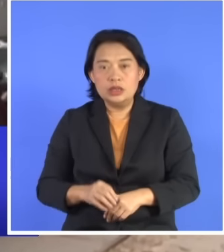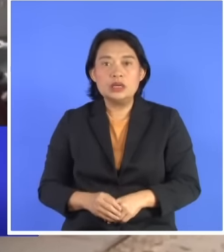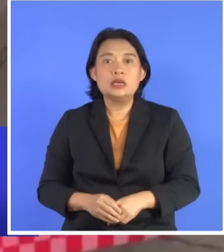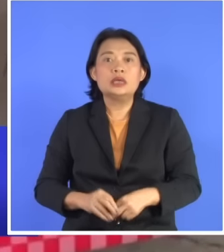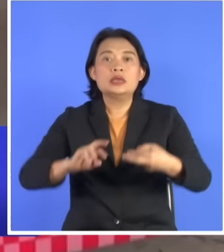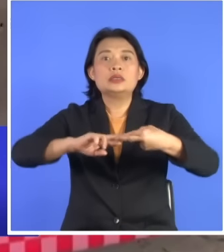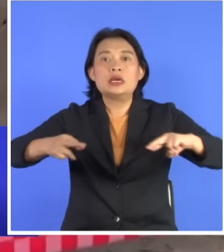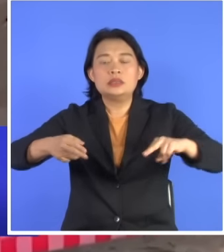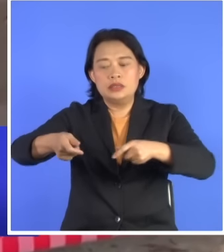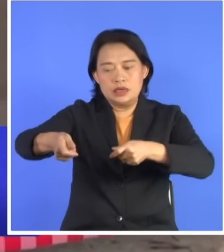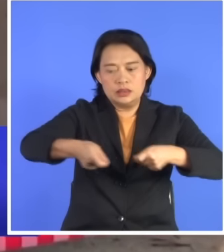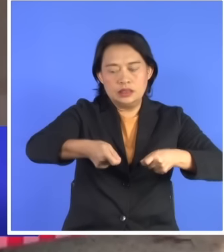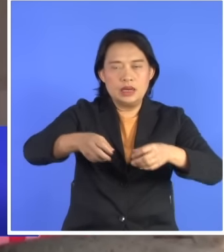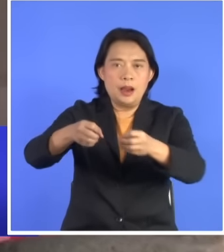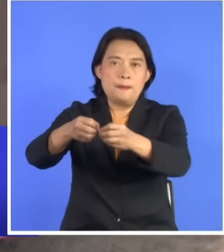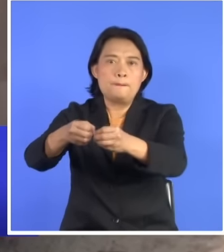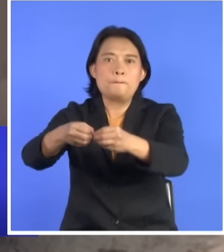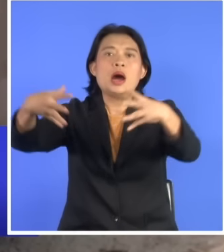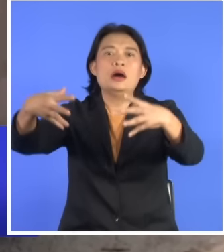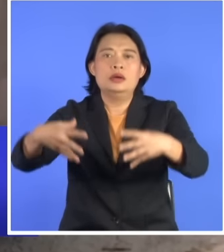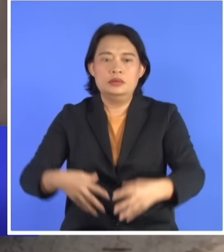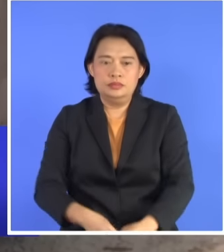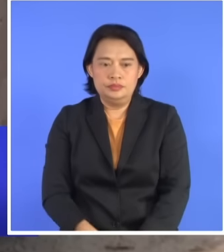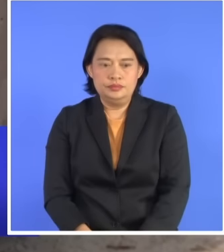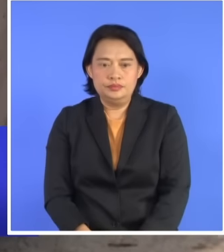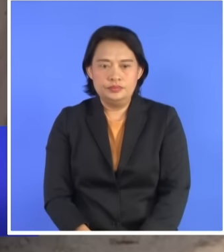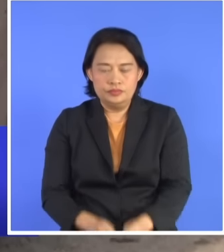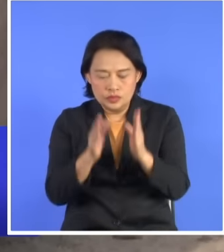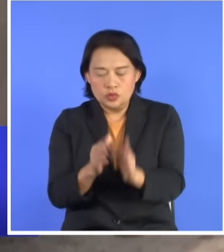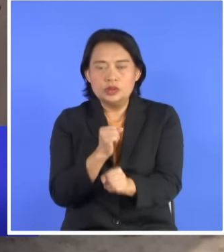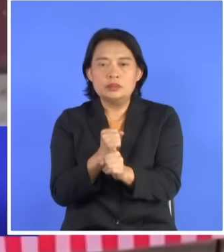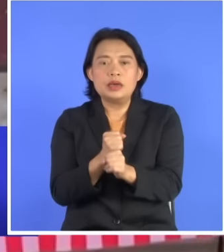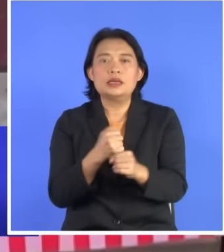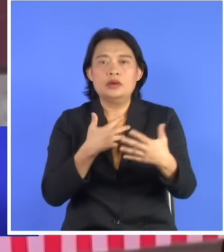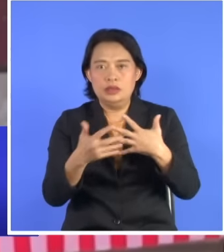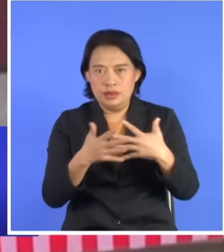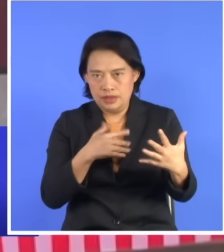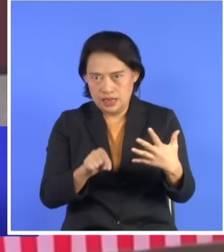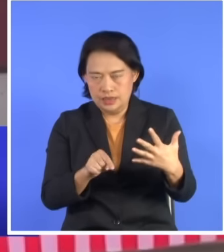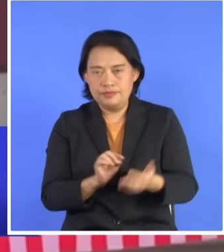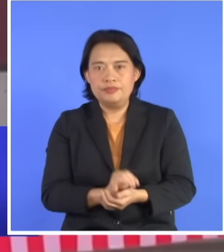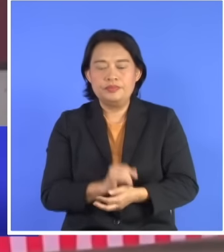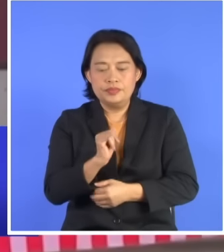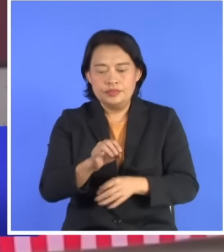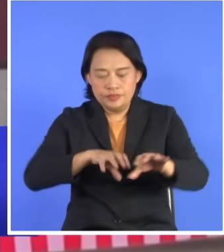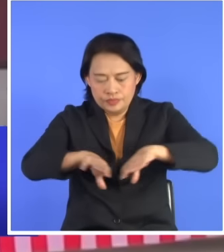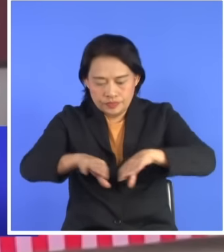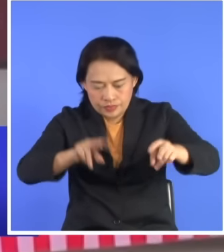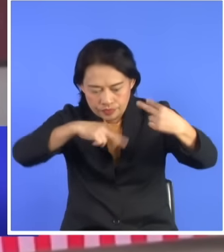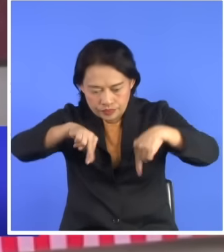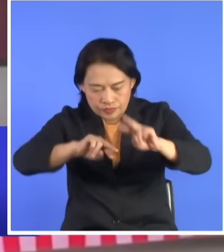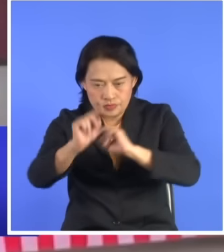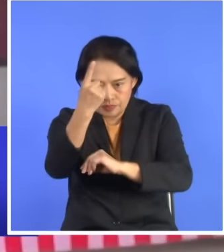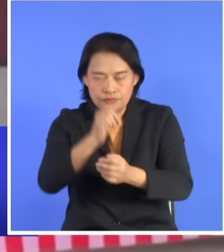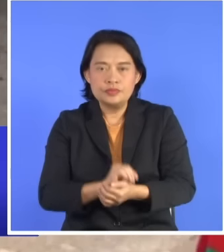มาซึ่งขณะดึงก็เกิดระเบิดขึ้นทันทีโดยเจ้าหน้าที่ก็ปลอดภัยทุกนายนะครับก่อนที่จะเข้าเคลียร์พื้นที่ซ้ำอีกครั้งหนึ่งเพื่อให้หน่วย